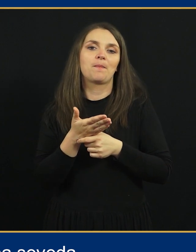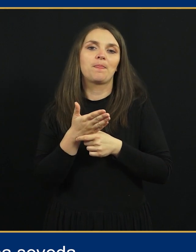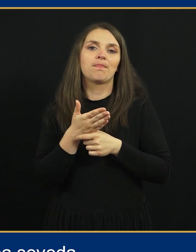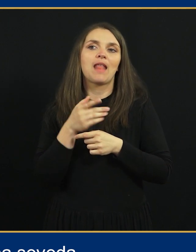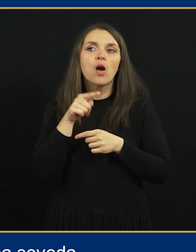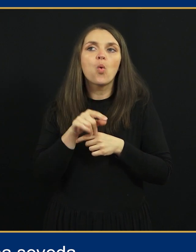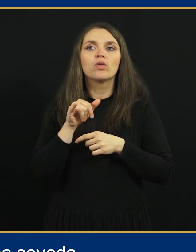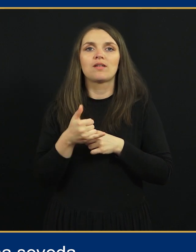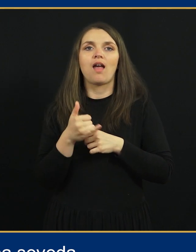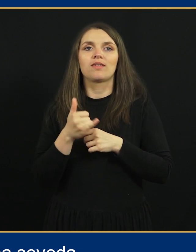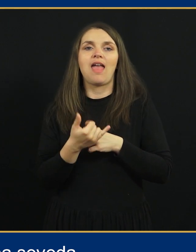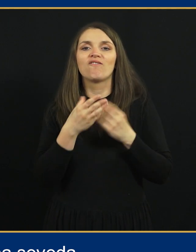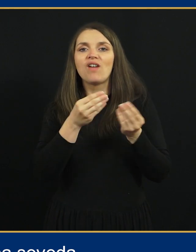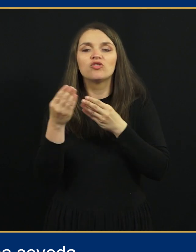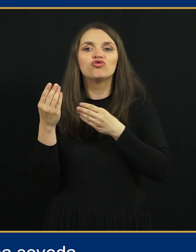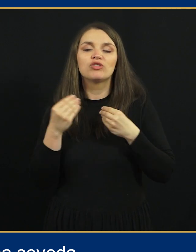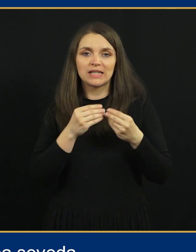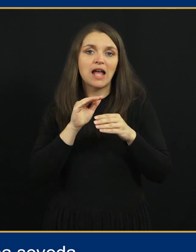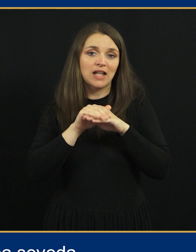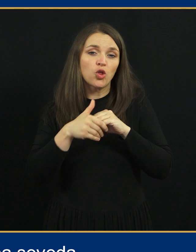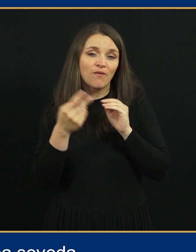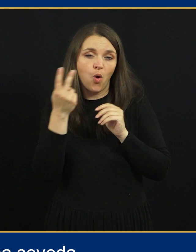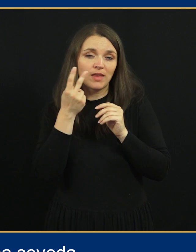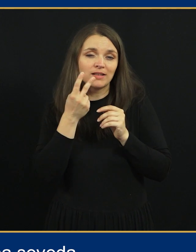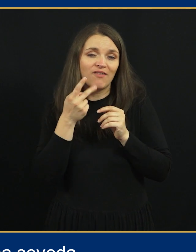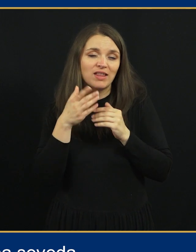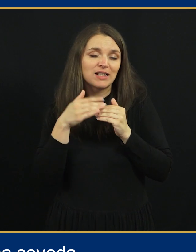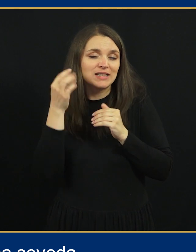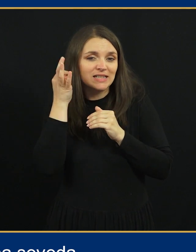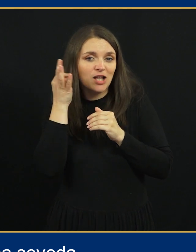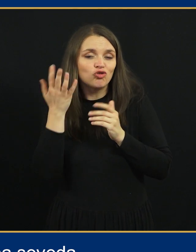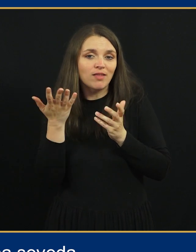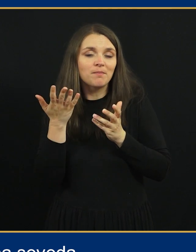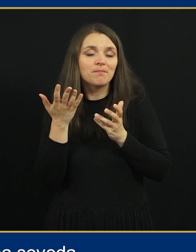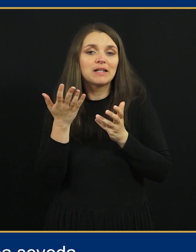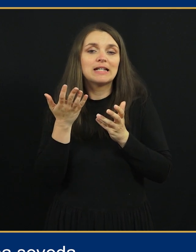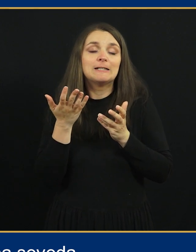na način, da je večina seveda zadovoljna s slišanjem.